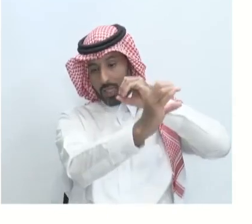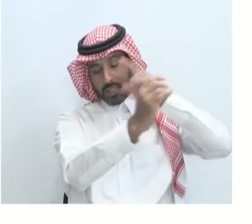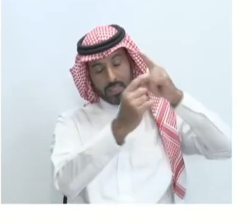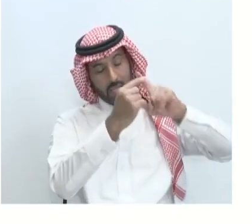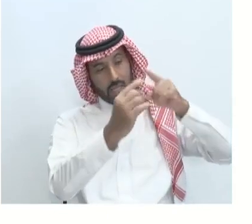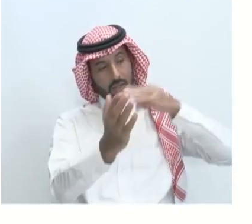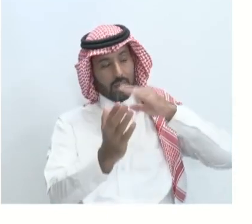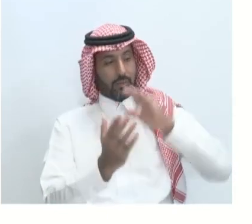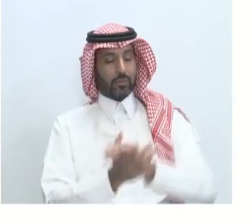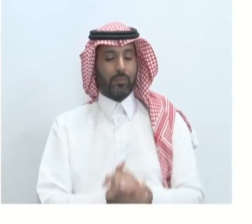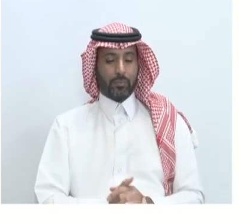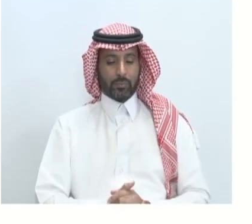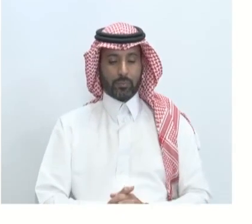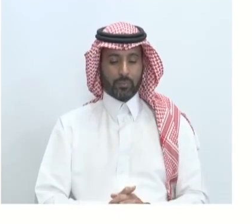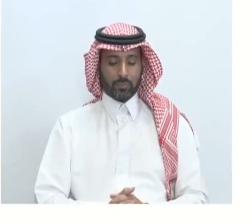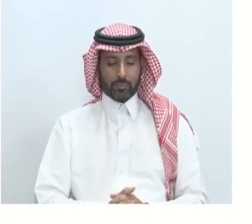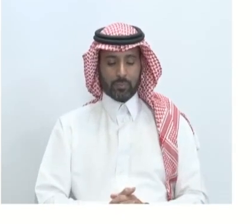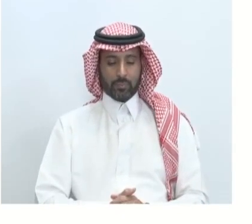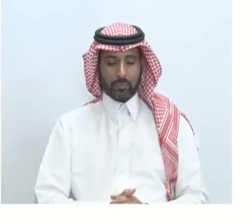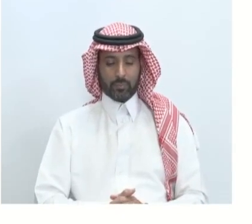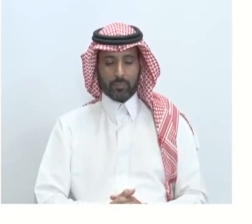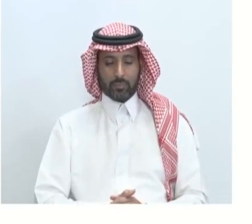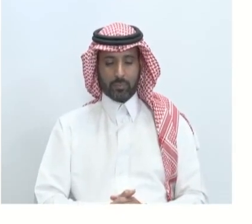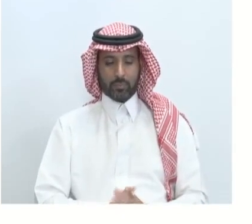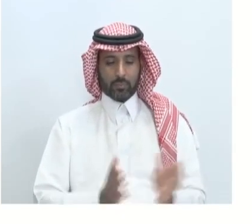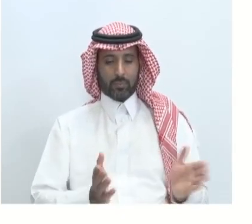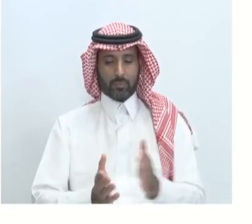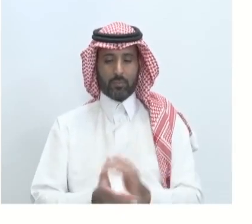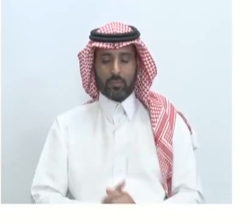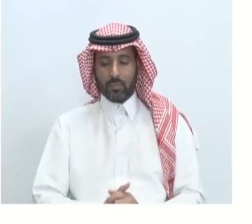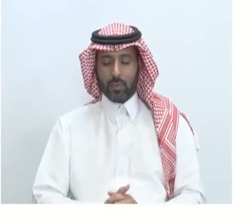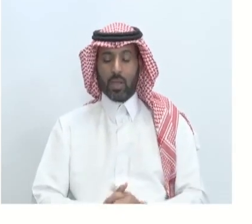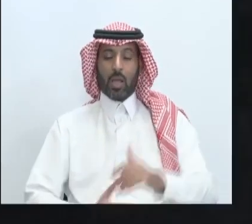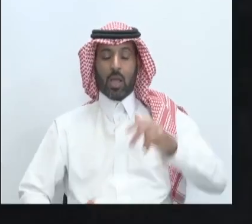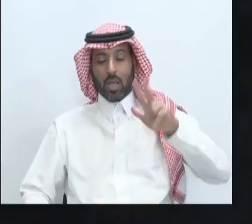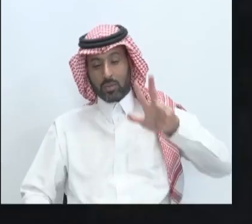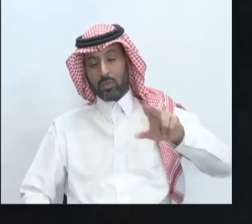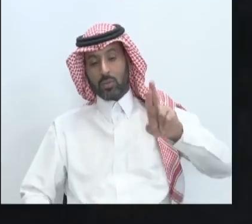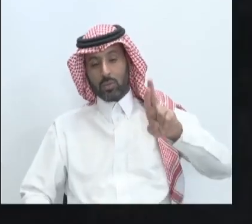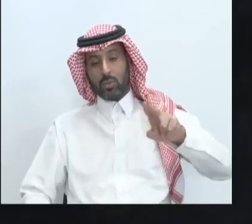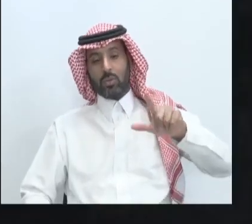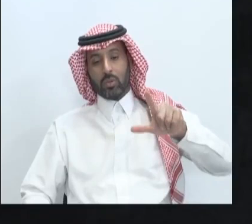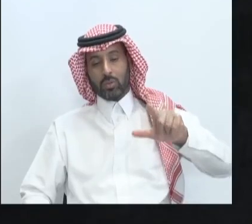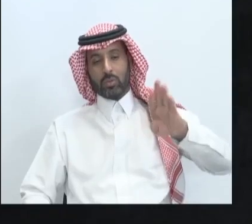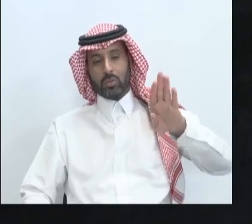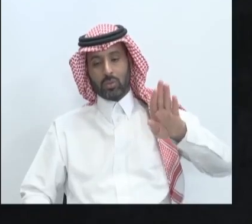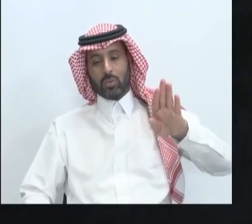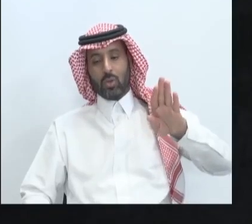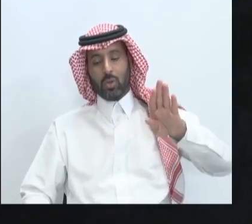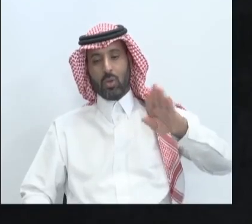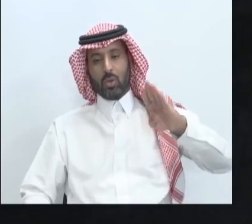كما سيتم شرحه لاحقا بعد ذلك النوع الاخر التلسكوب